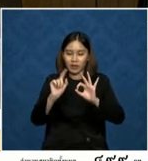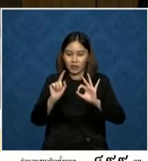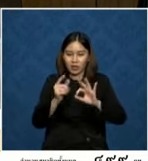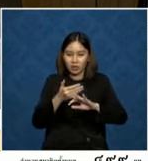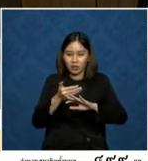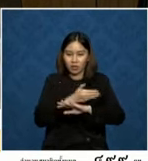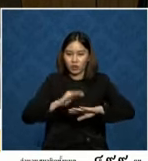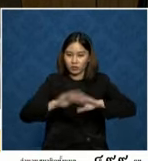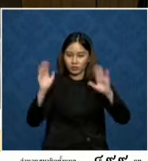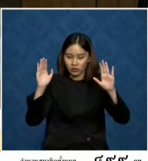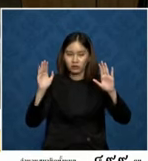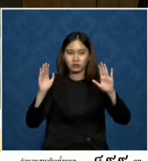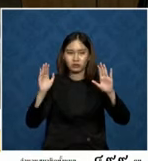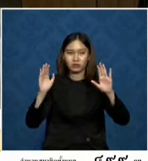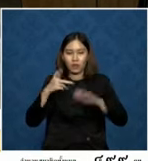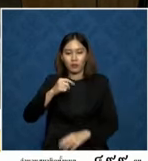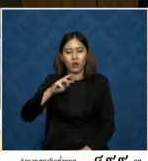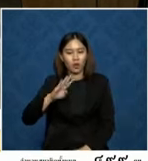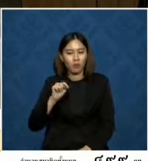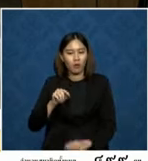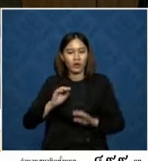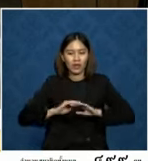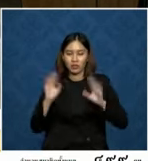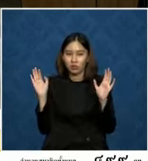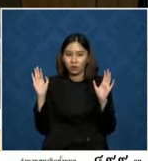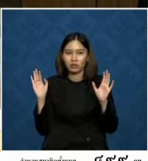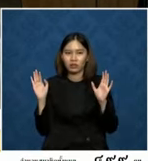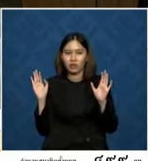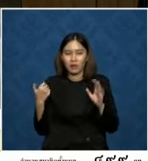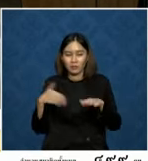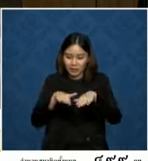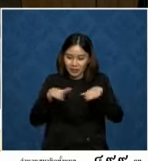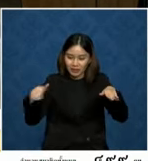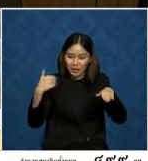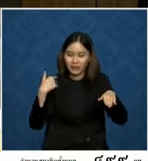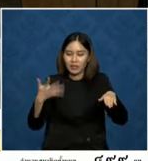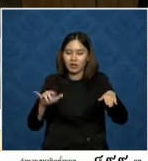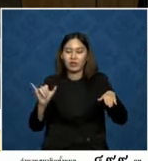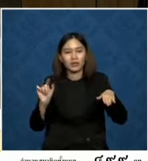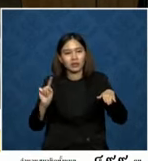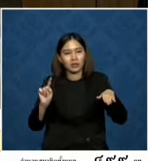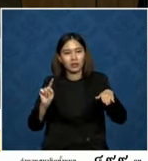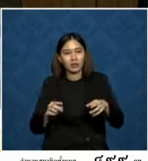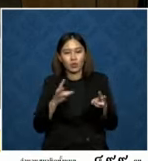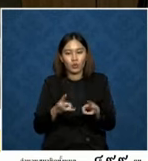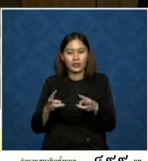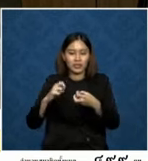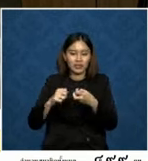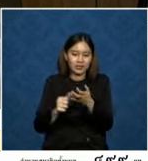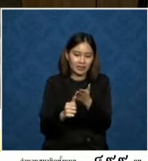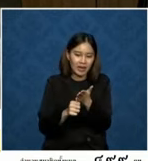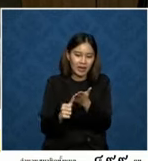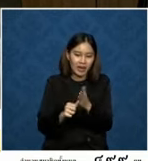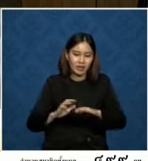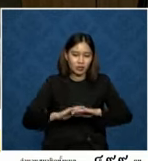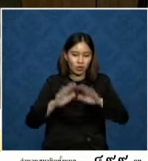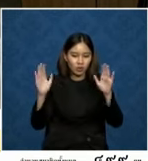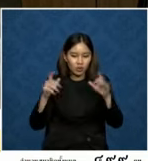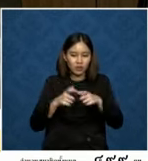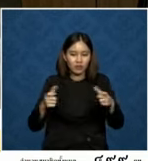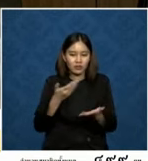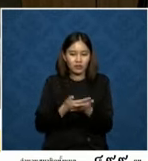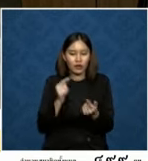จะเลิกเช็คเนี่ยนะครับพ.ร.บ.เช็คความผิดทางอาญาเนี่ยรัฐได้มีมาตรการหรือยังการแก้ไขยกเลิกเช็คในคดีอาญานั้นเ